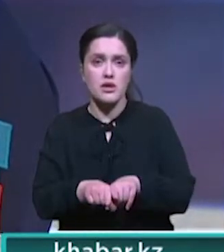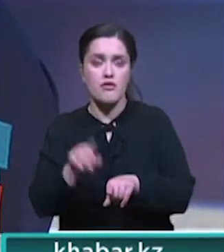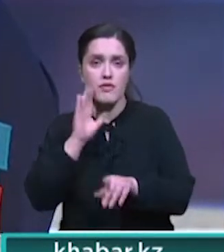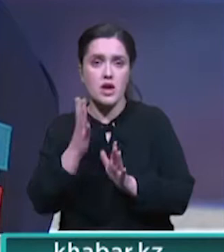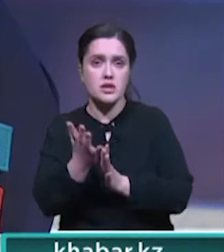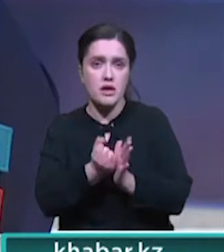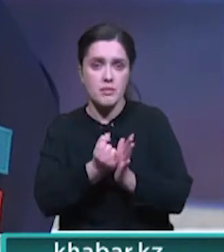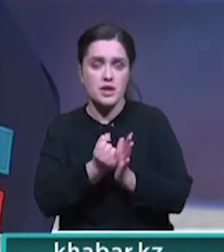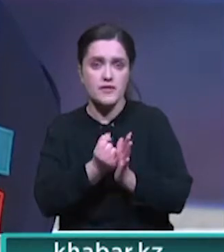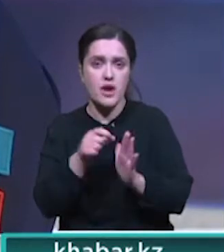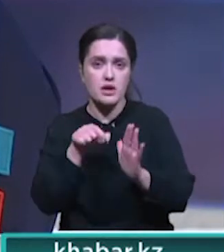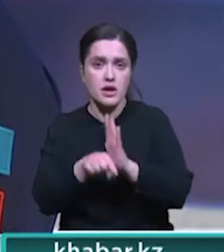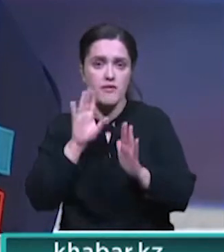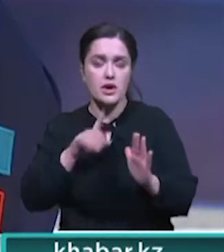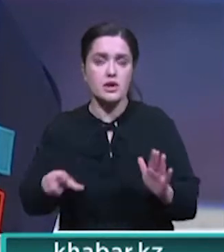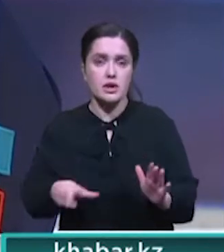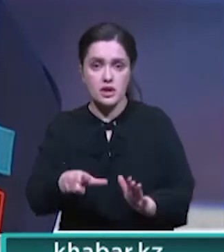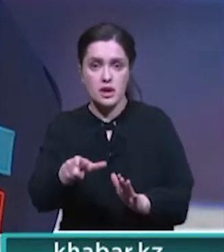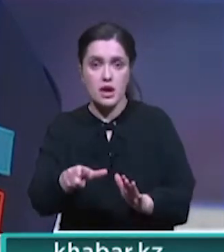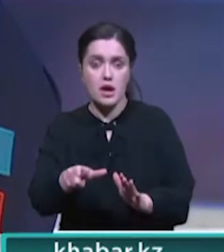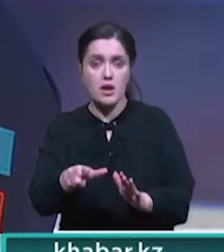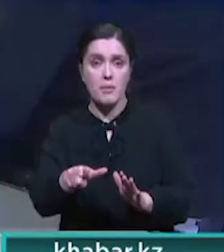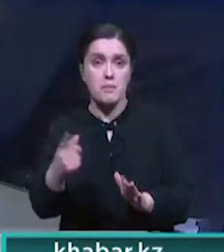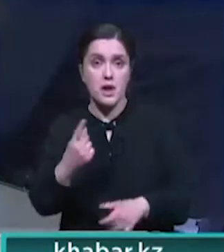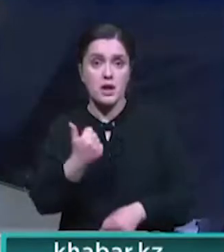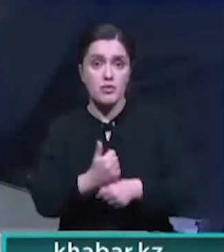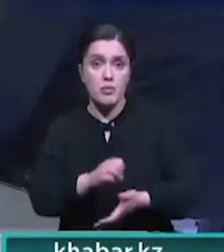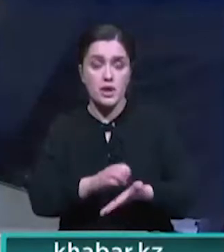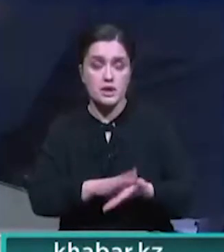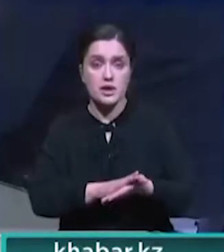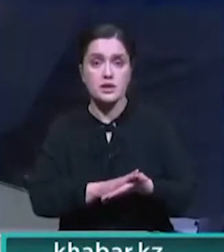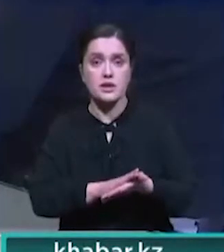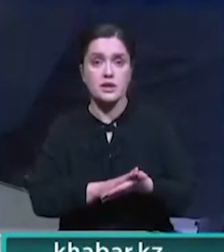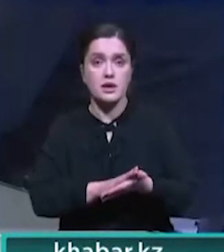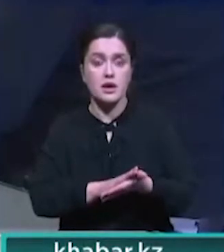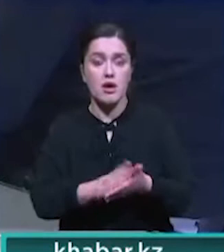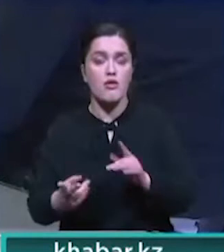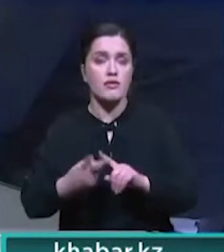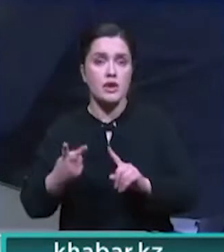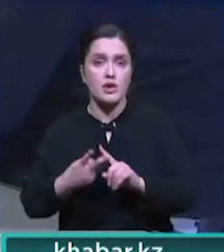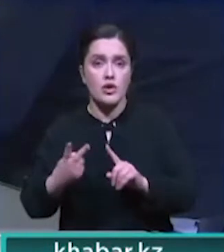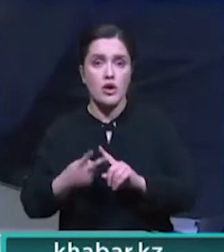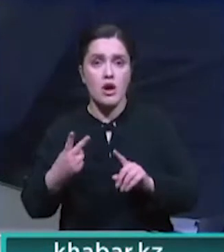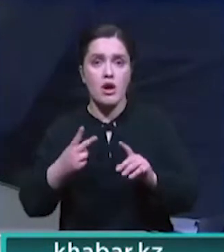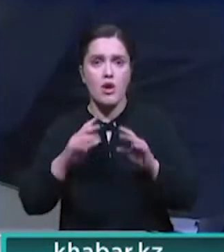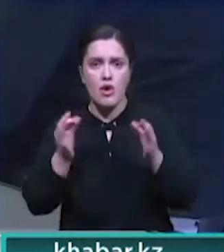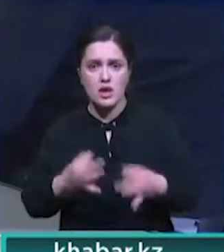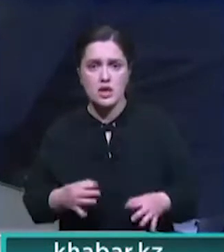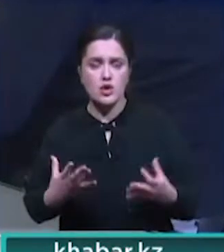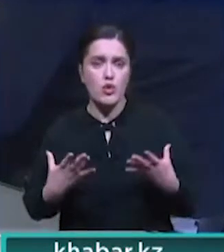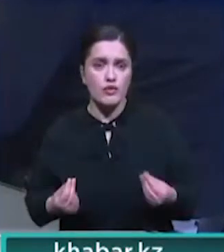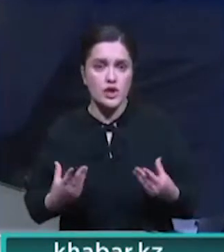влагозапасы в бассейнах рек, это первый и основной показатель. Второе – это осеннее увлажнение